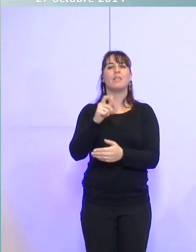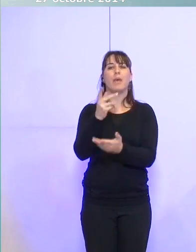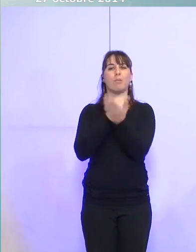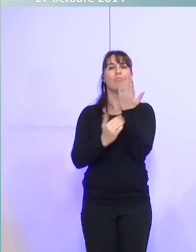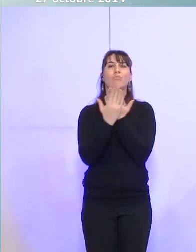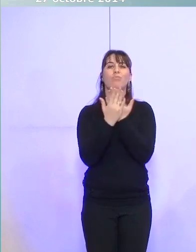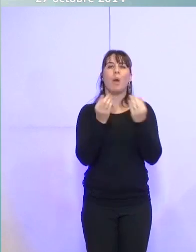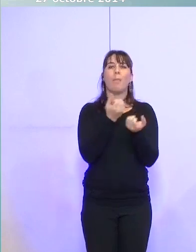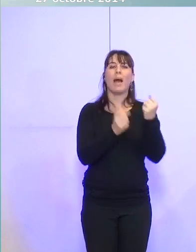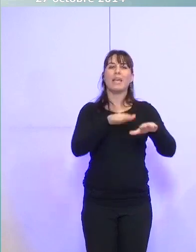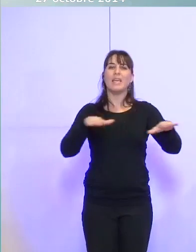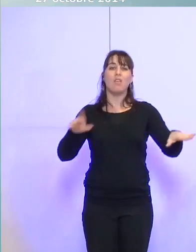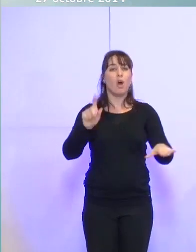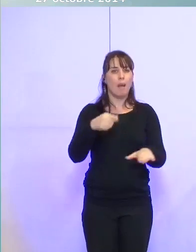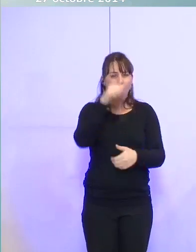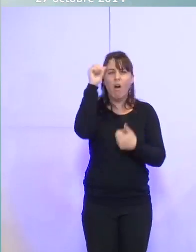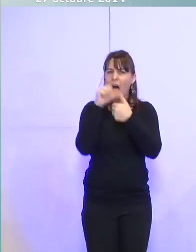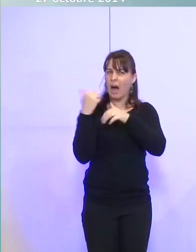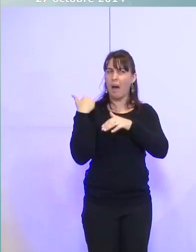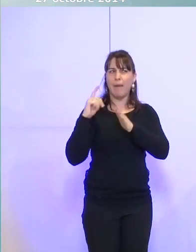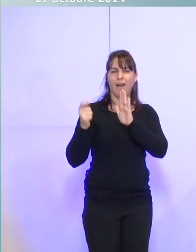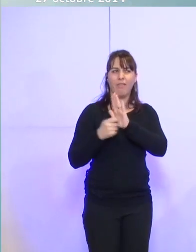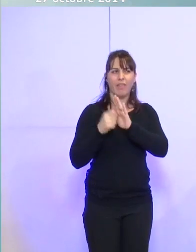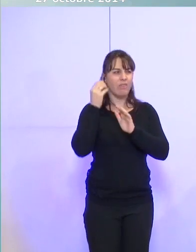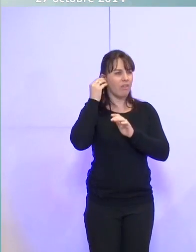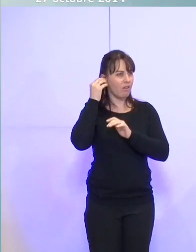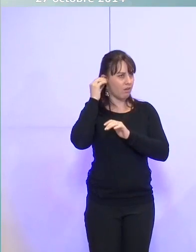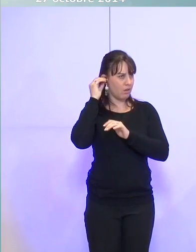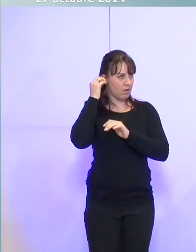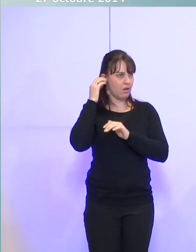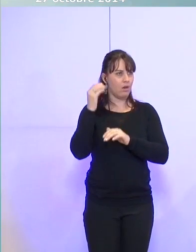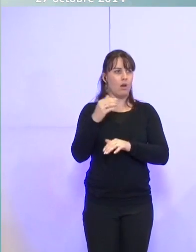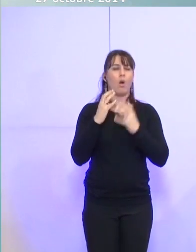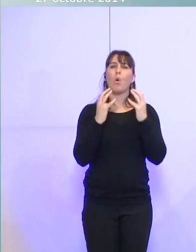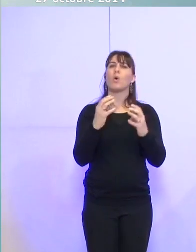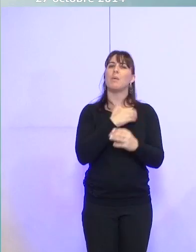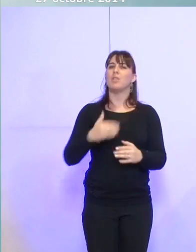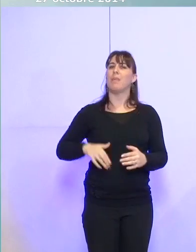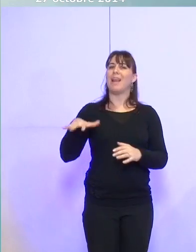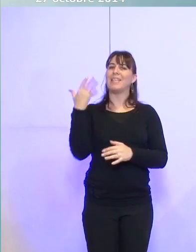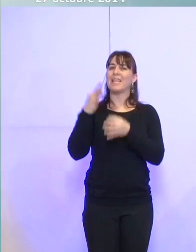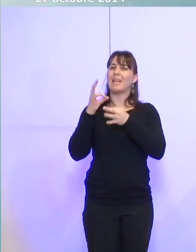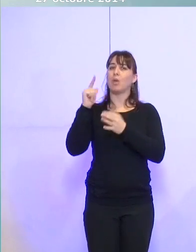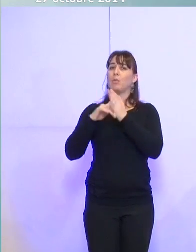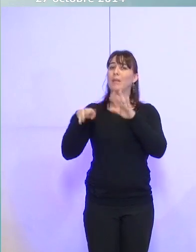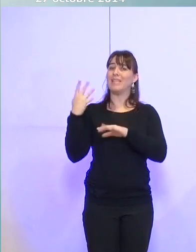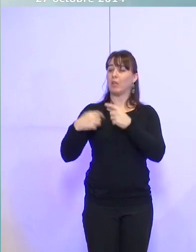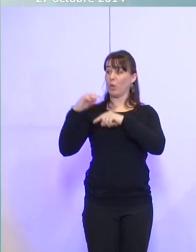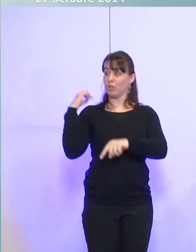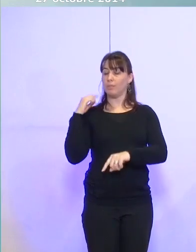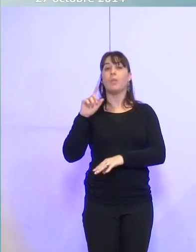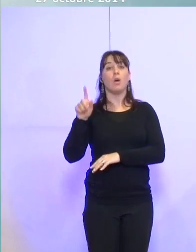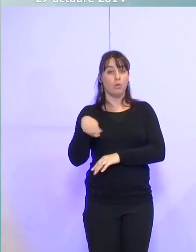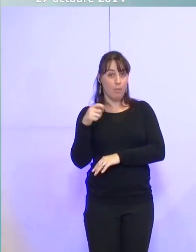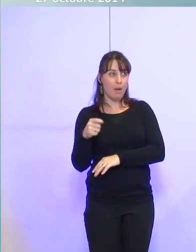parkings en ouvrage était initialement prévue, vous vous en souvenez certainement, au conseil municipal du 15 septembre 2014. Nous avions